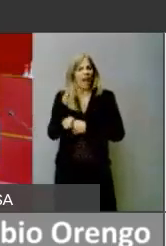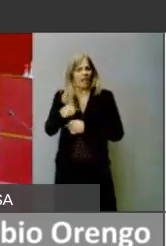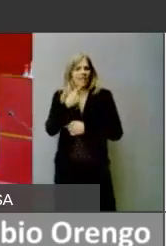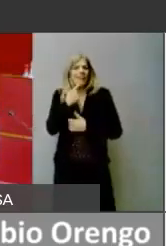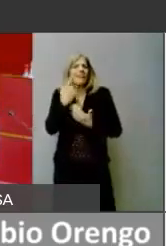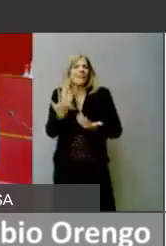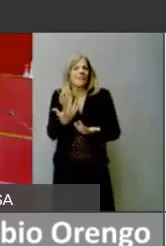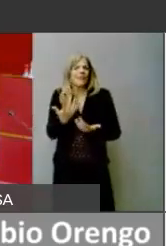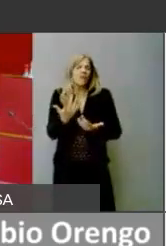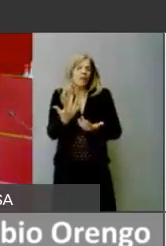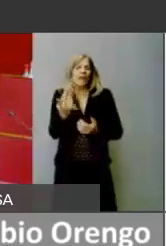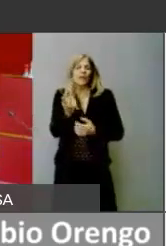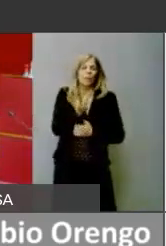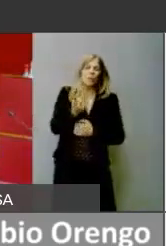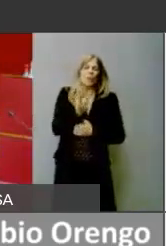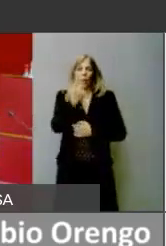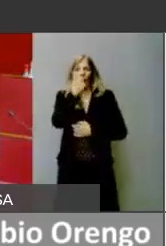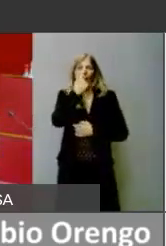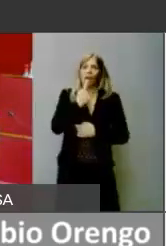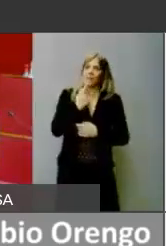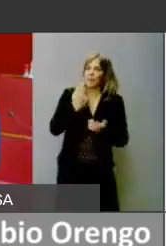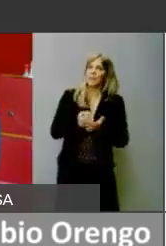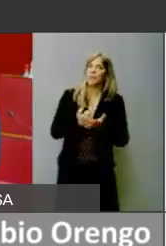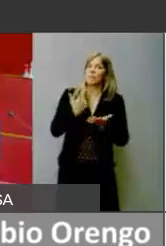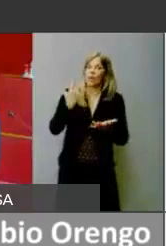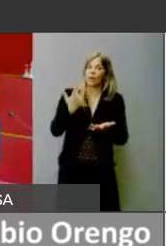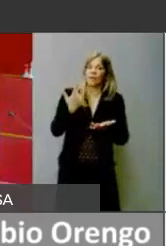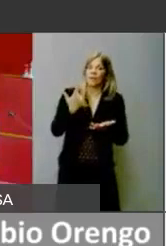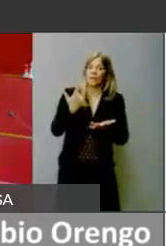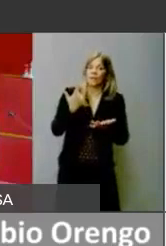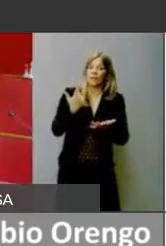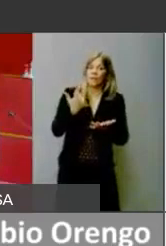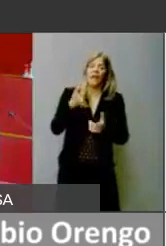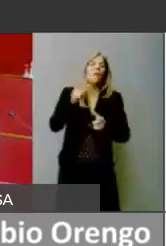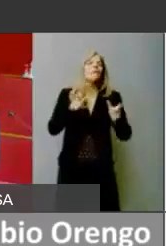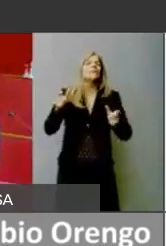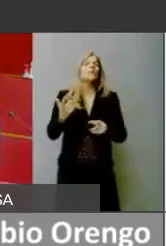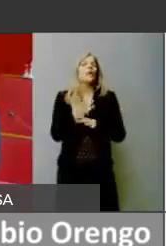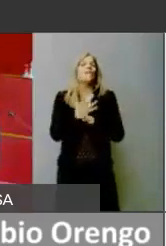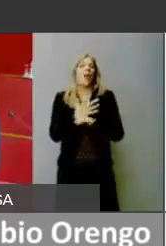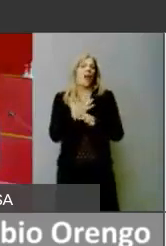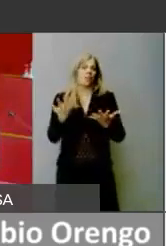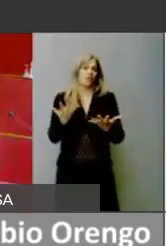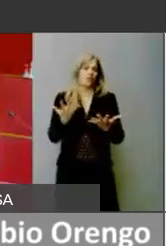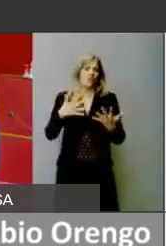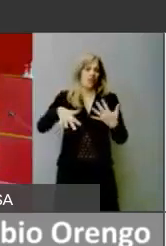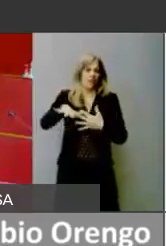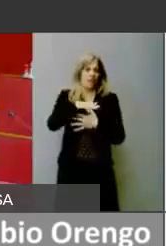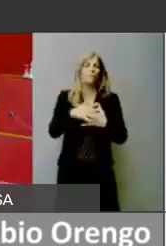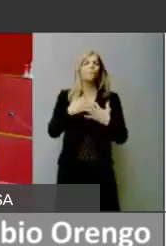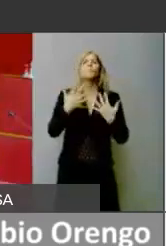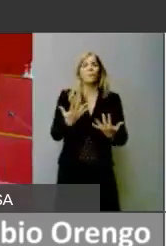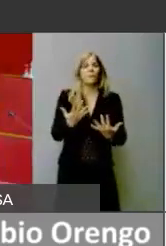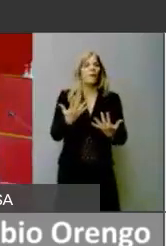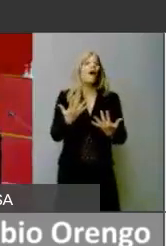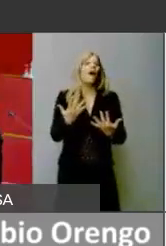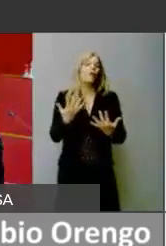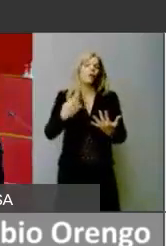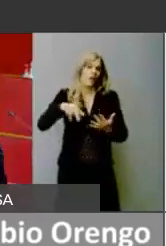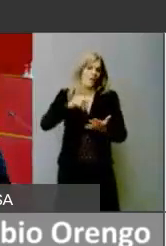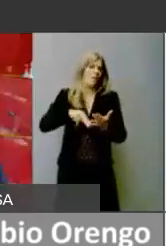al fianco delle persone delle persone fragili, e quindi a maggior ragione il nostro voto sarà